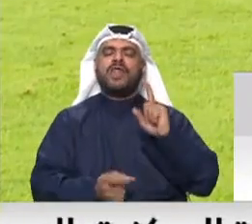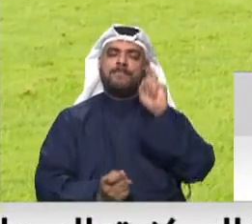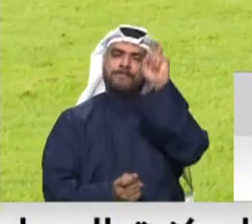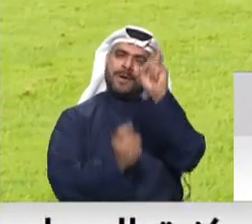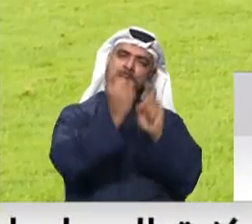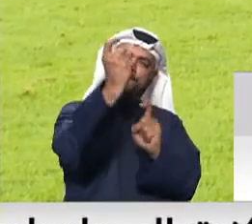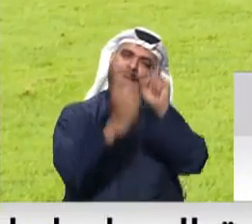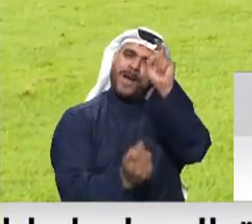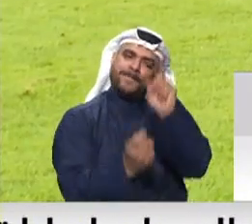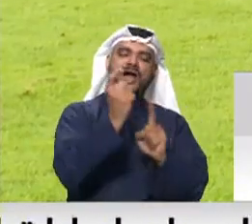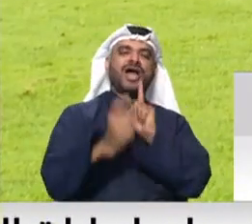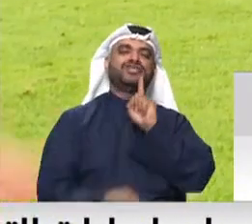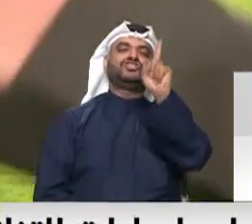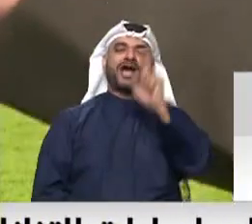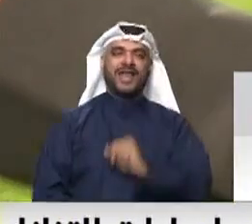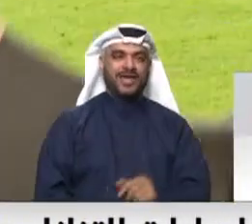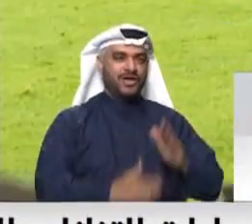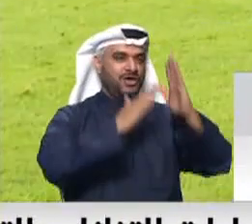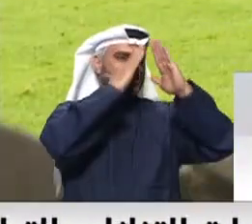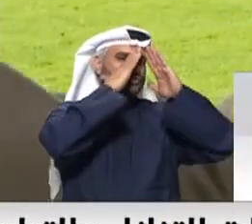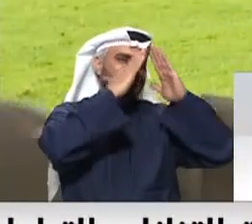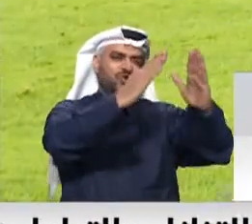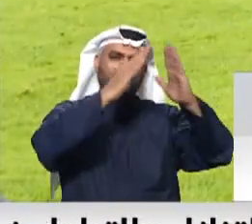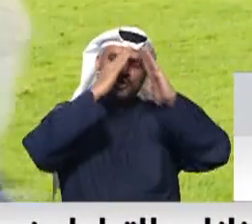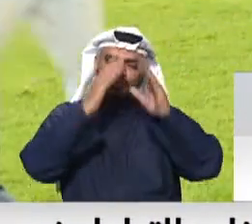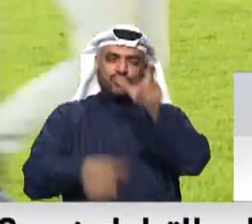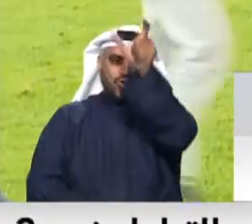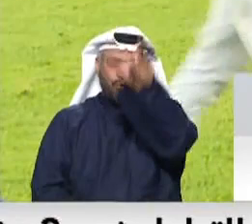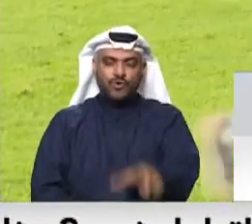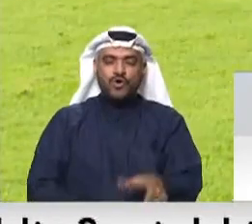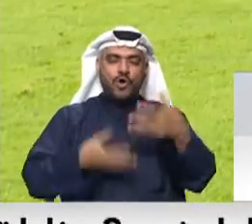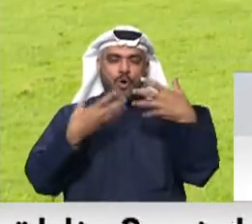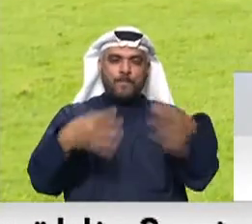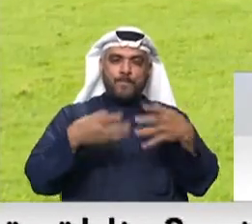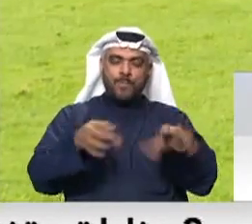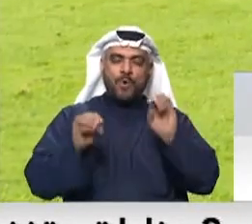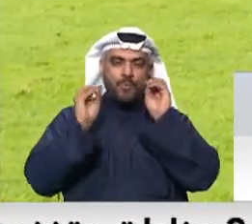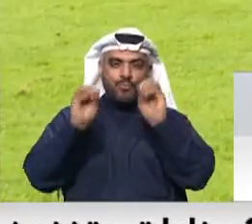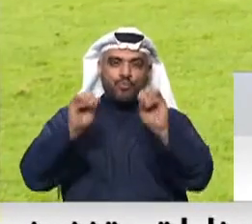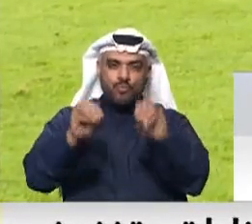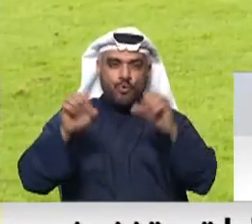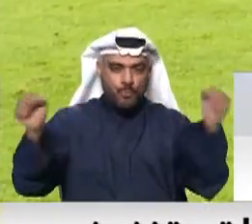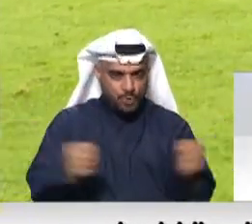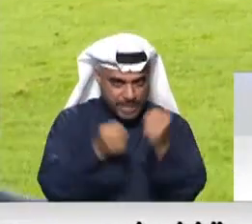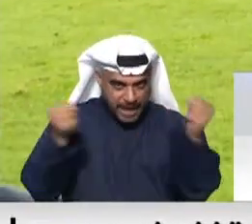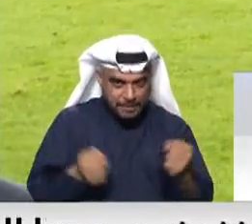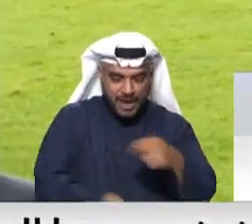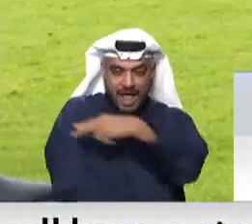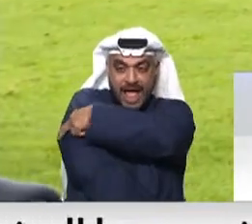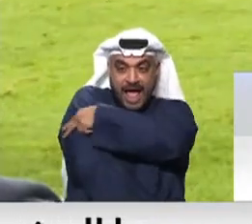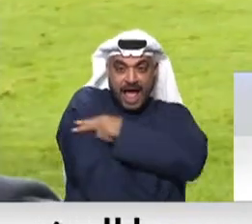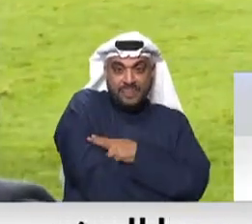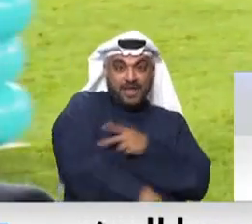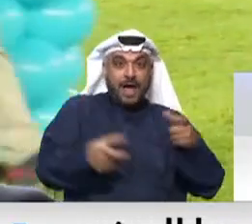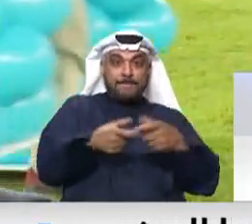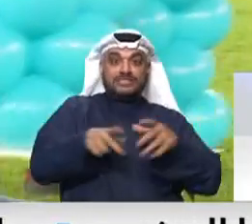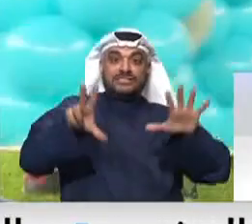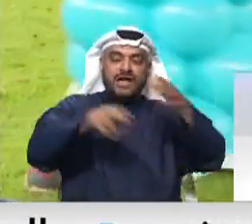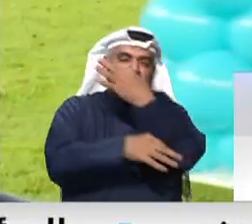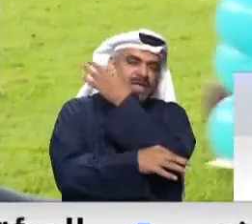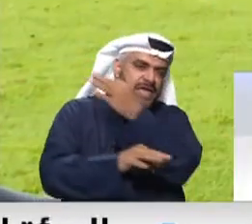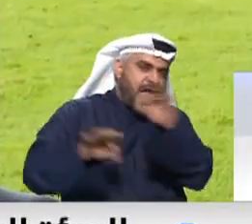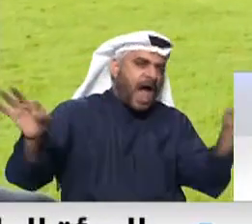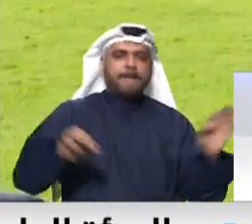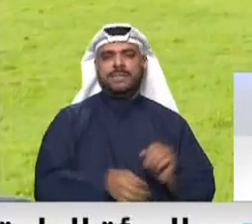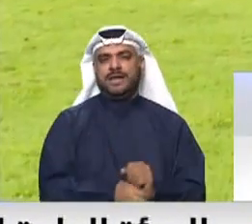وفي المنصات. أشكر الجهاز الفني، المدربين، الإداريين، أعضاء مجلس الإدارة، أشكر كل